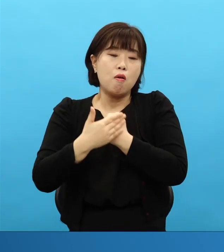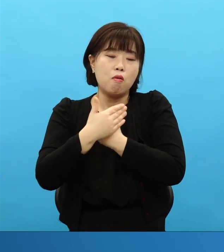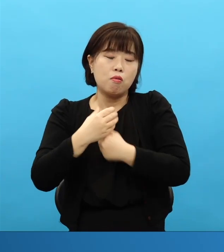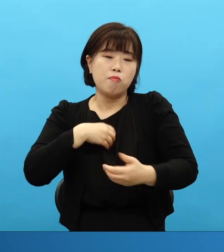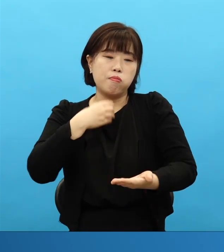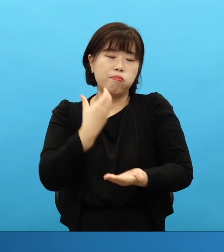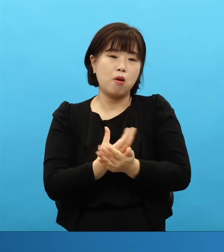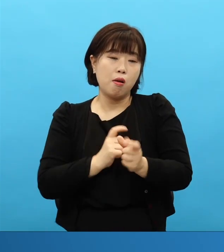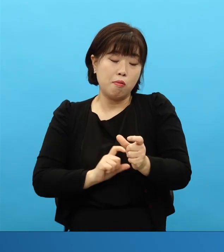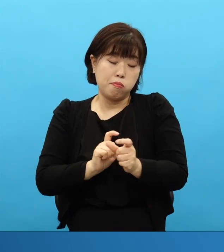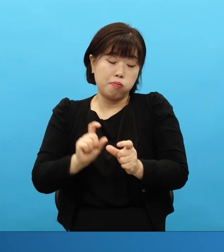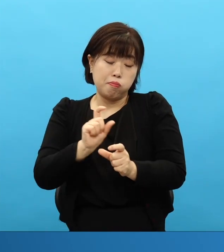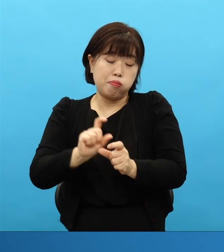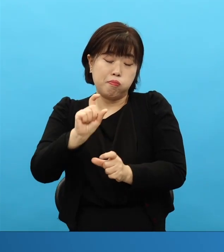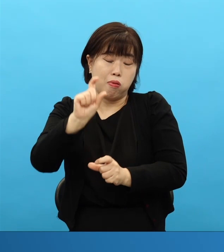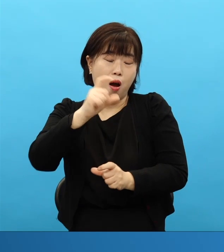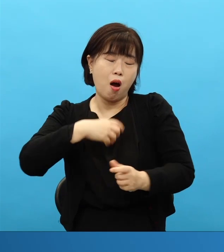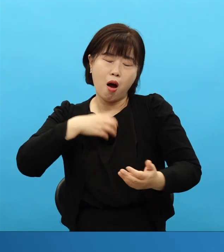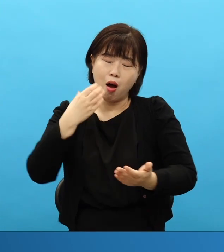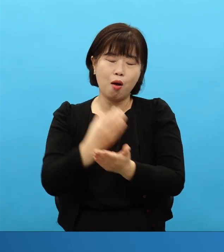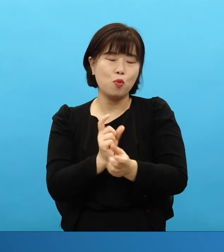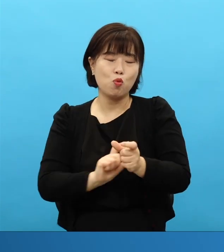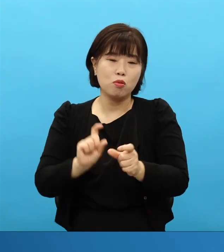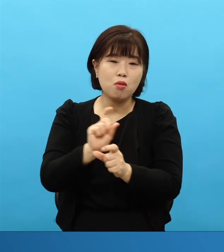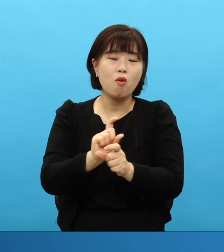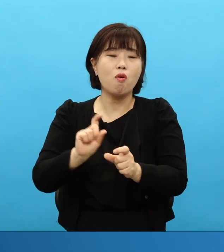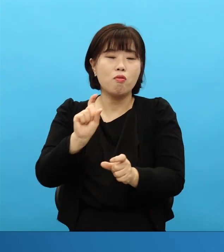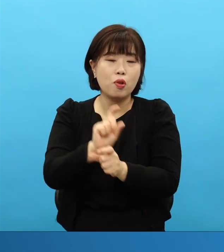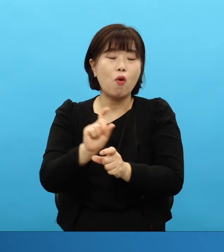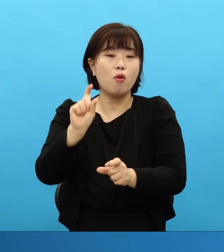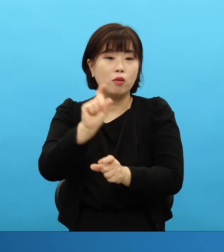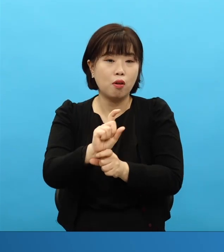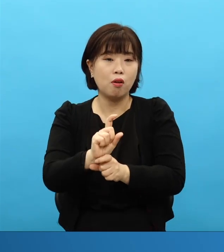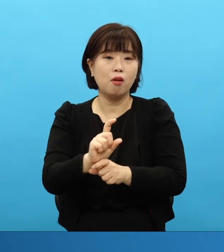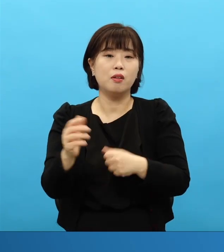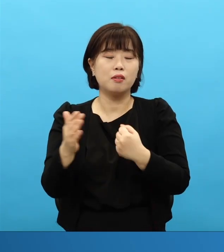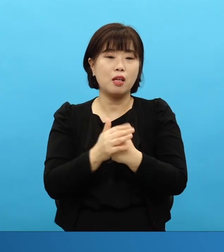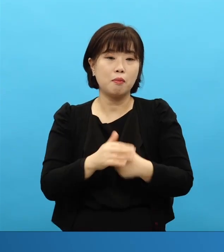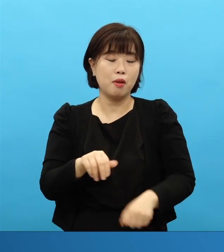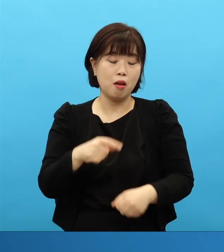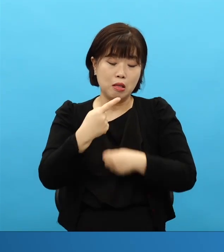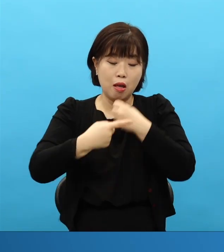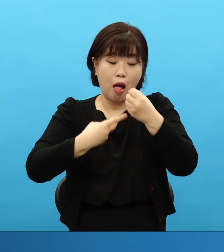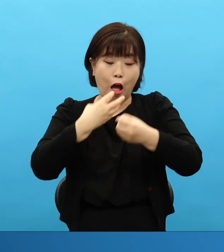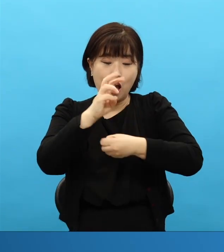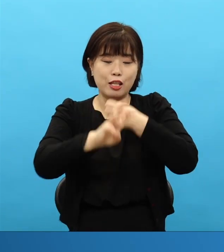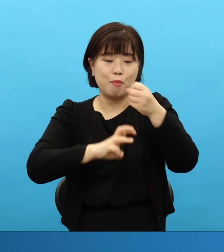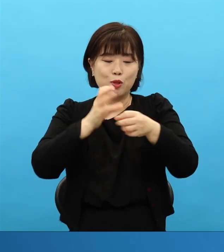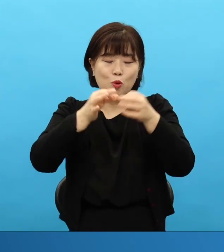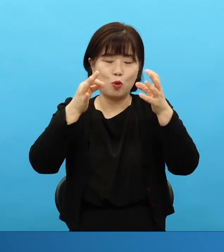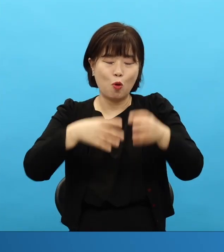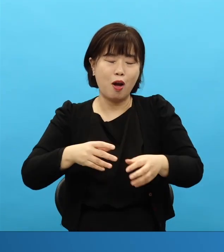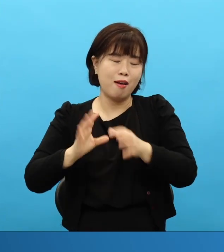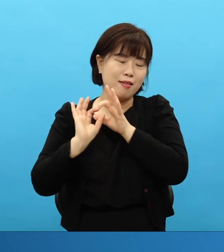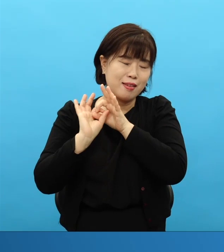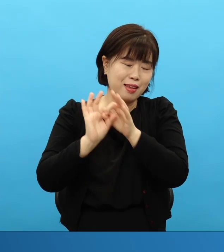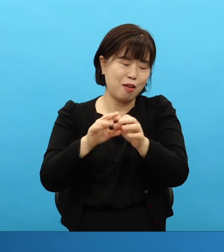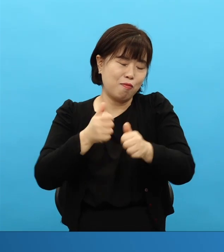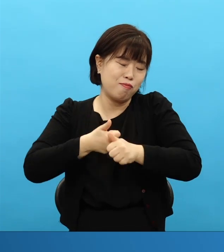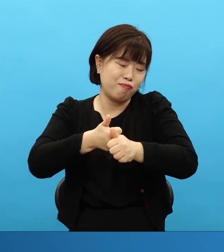내 가슴을 막 쳤어요. 그러니까 안 갈 수가 없잖아요. 그래가지고 저는 막 교회는 주님이